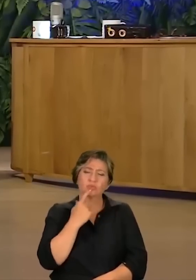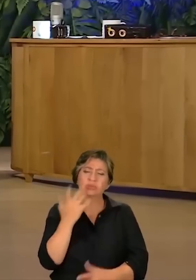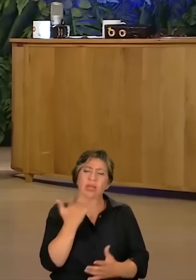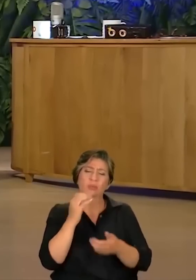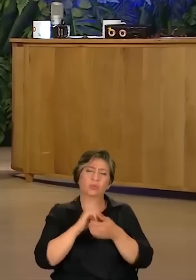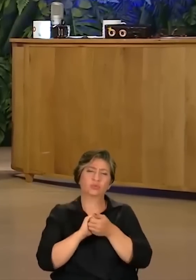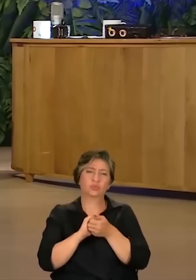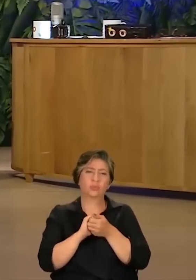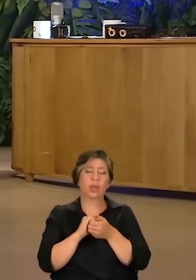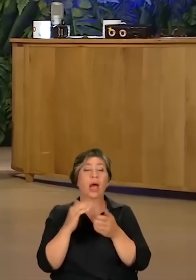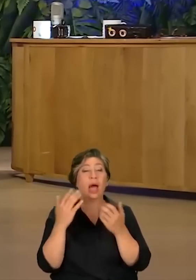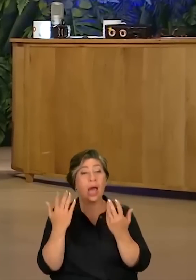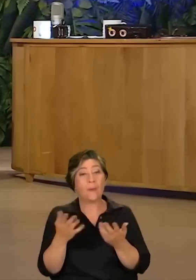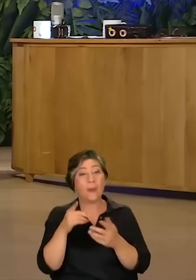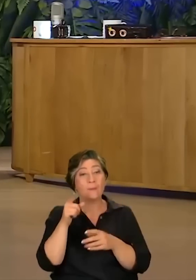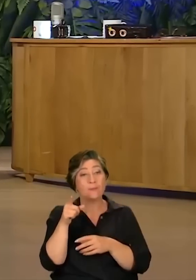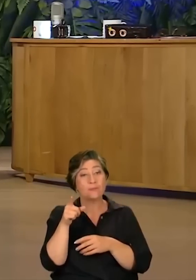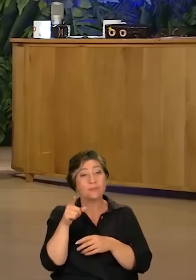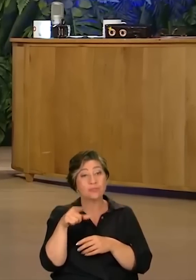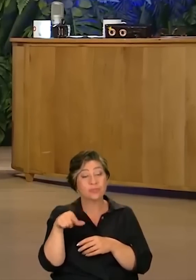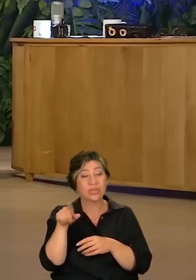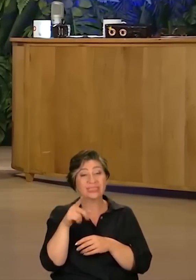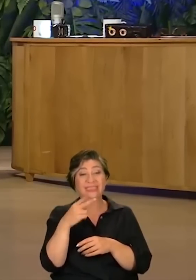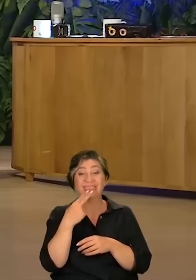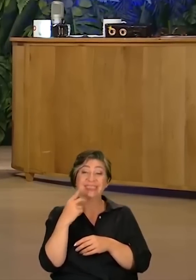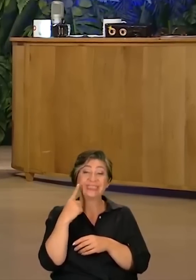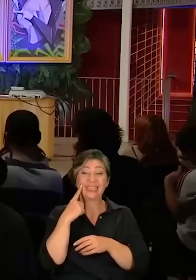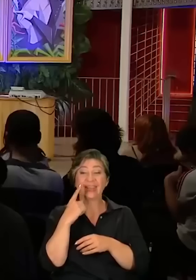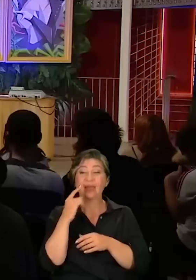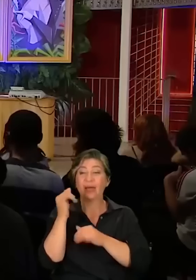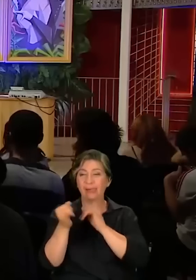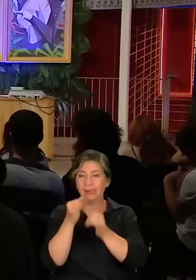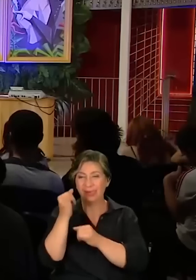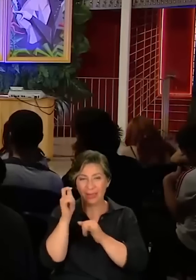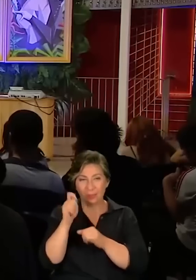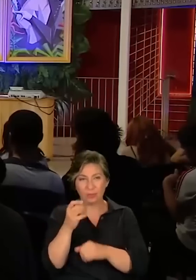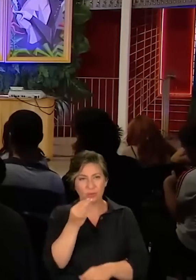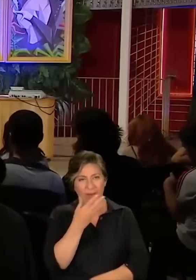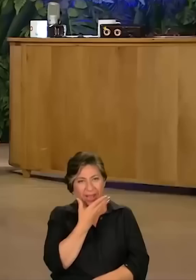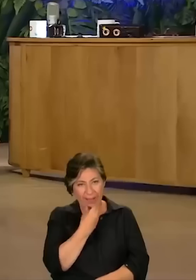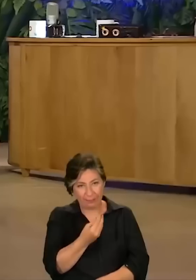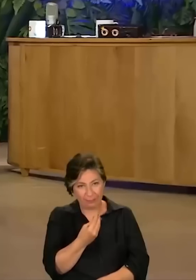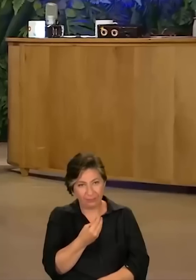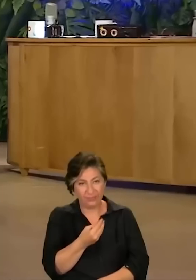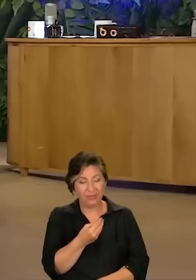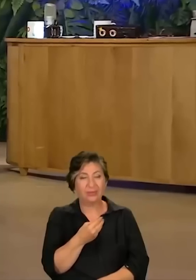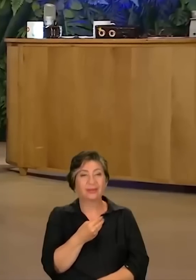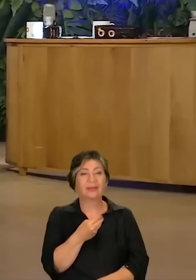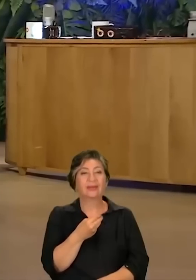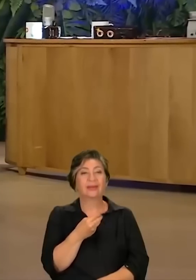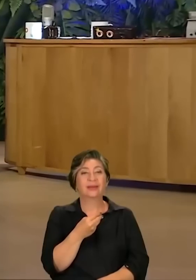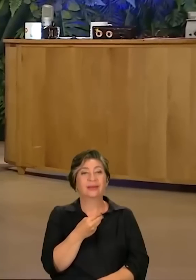yıllık dostumdur. Ama ya bunlar Seda'yla kafa buluyorlar. Bu çok ayıp.